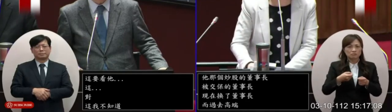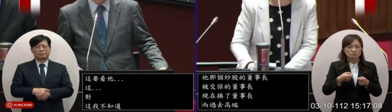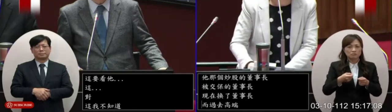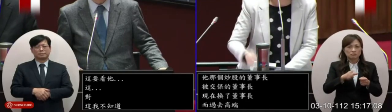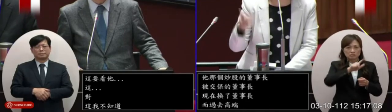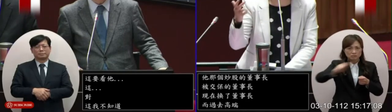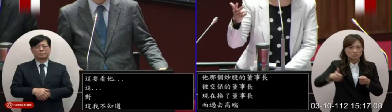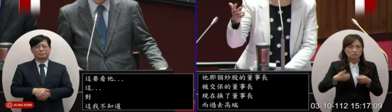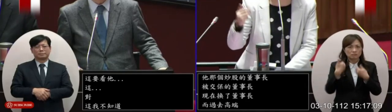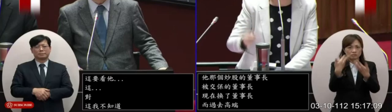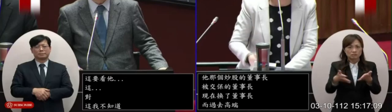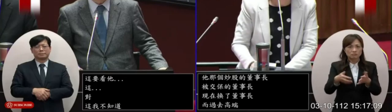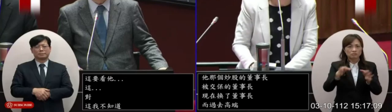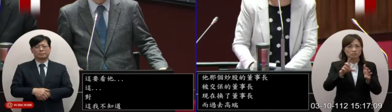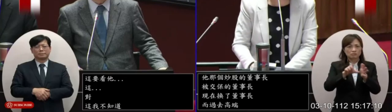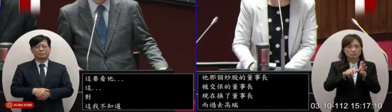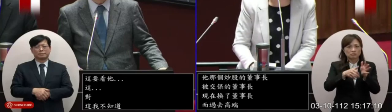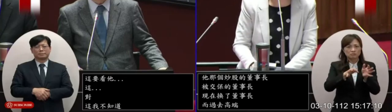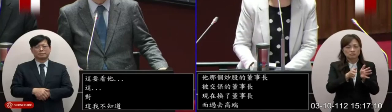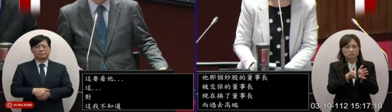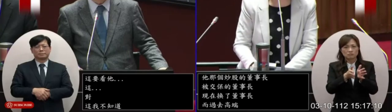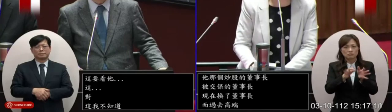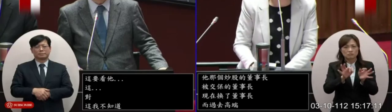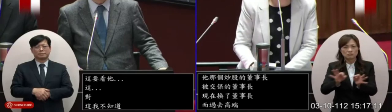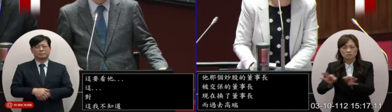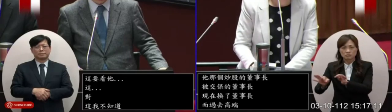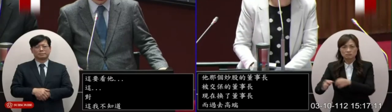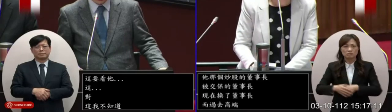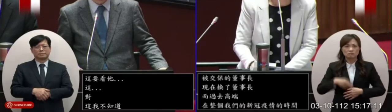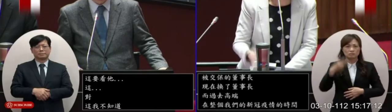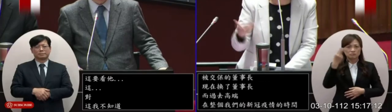契约要封存那么久的时间，